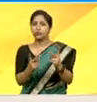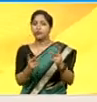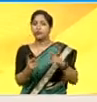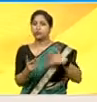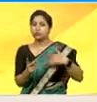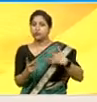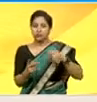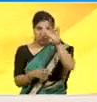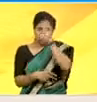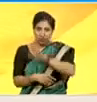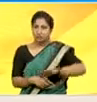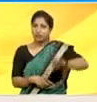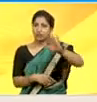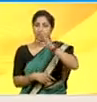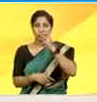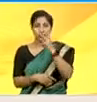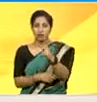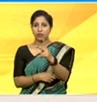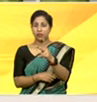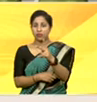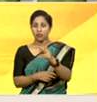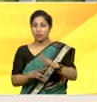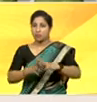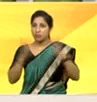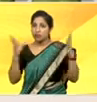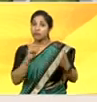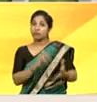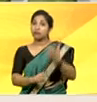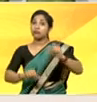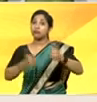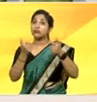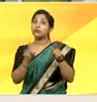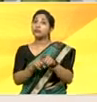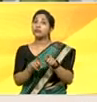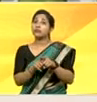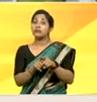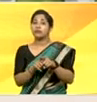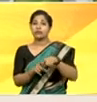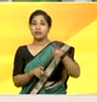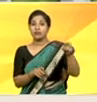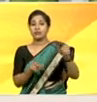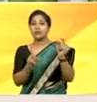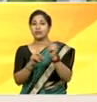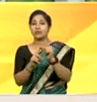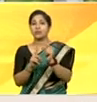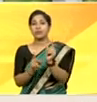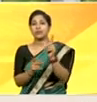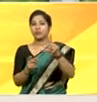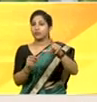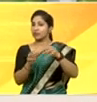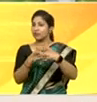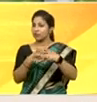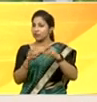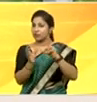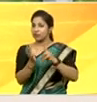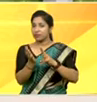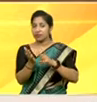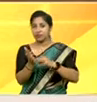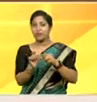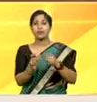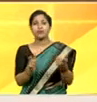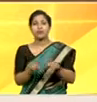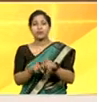वो देश भर के लोगों के लिए भी एक मिसाल है। यहाँ के पुलवामा से स्नो